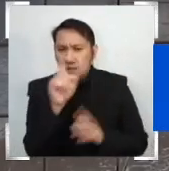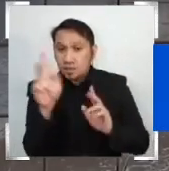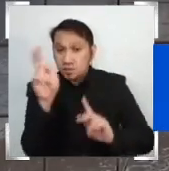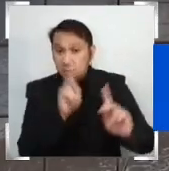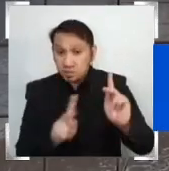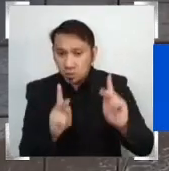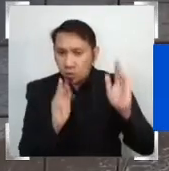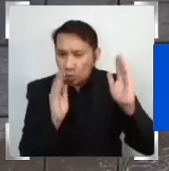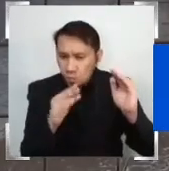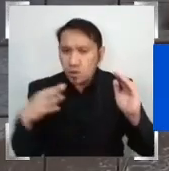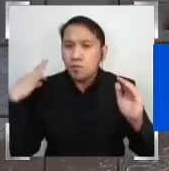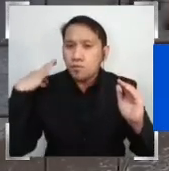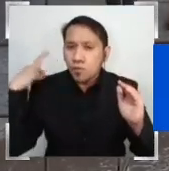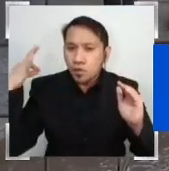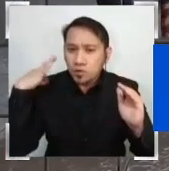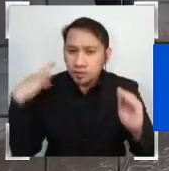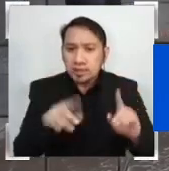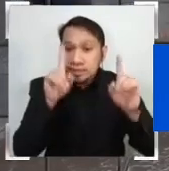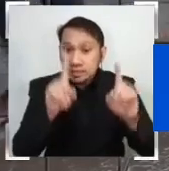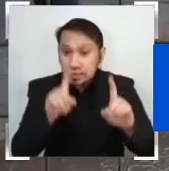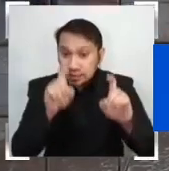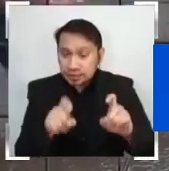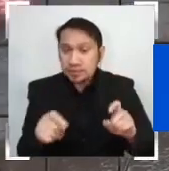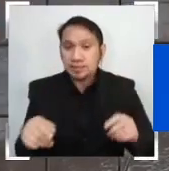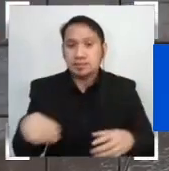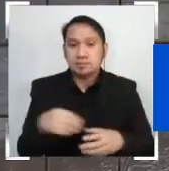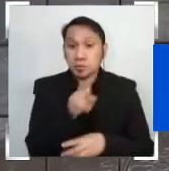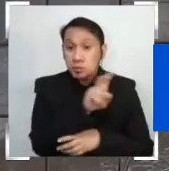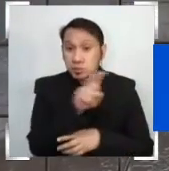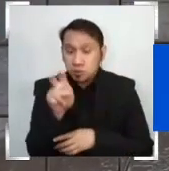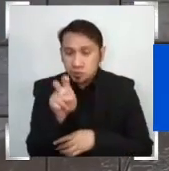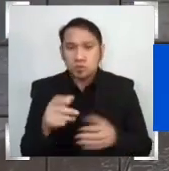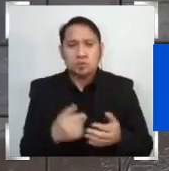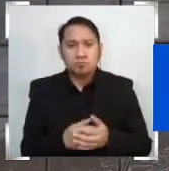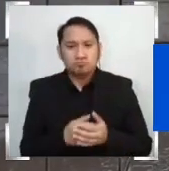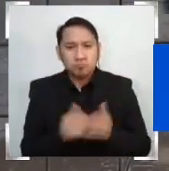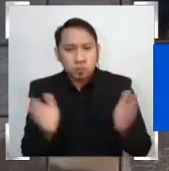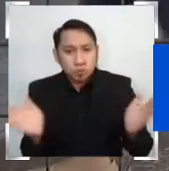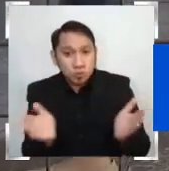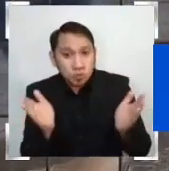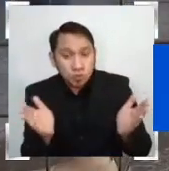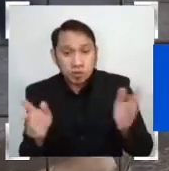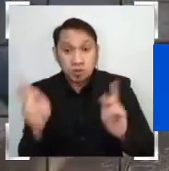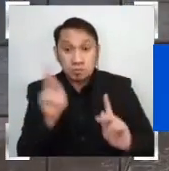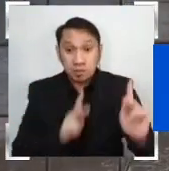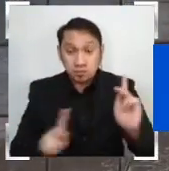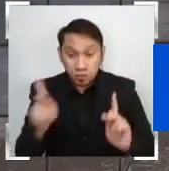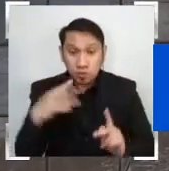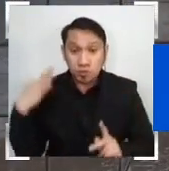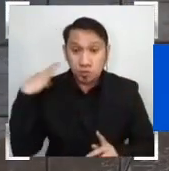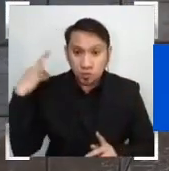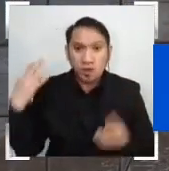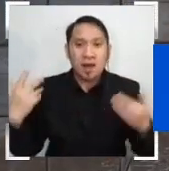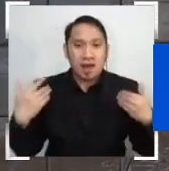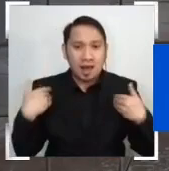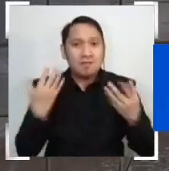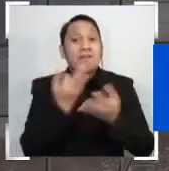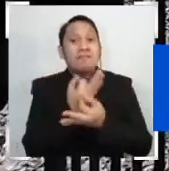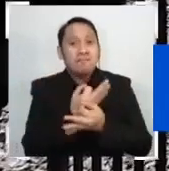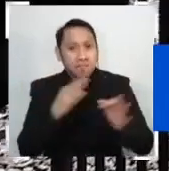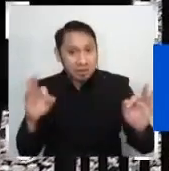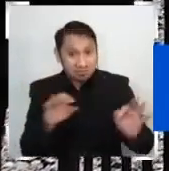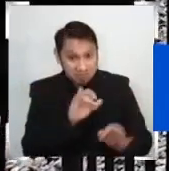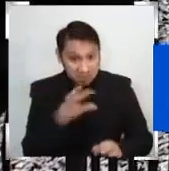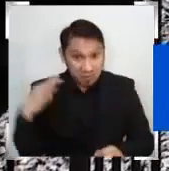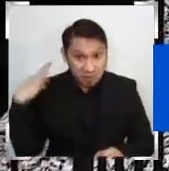sa random antigen test. Para mainganyo ang mga pasahero na magboluntaryo, libreng sakay ang alok sa kanila ng MRT3.